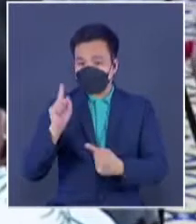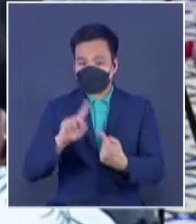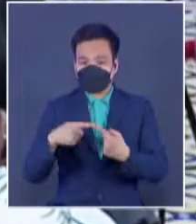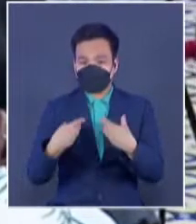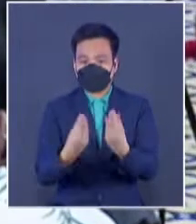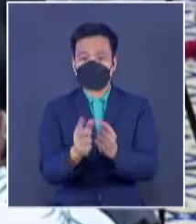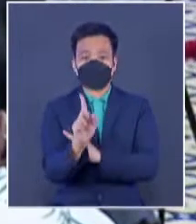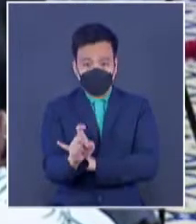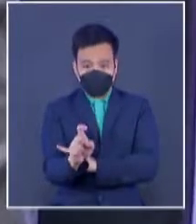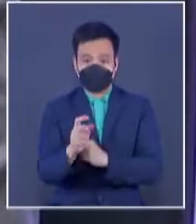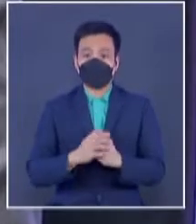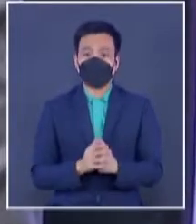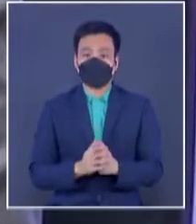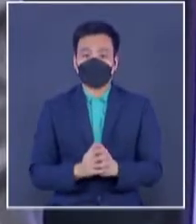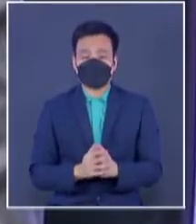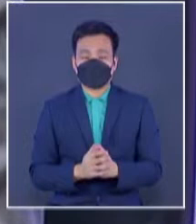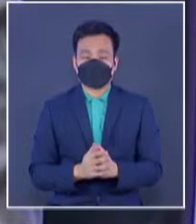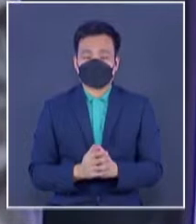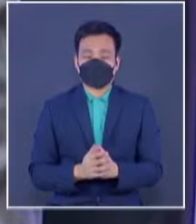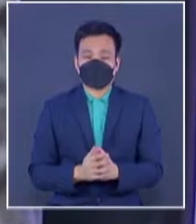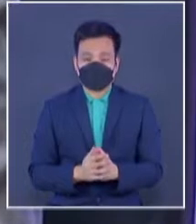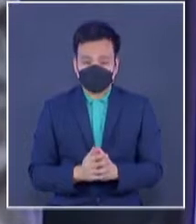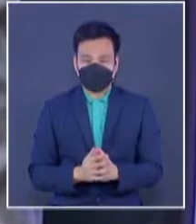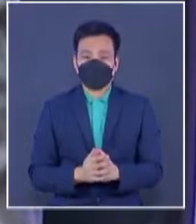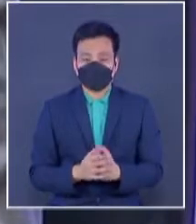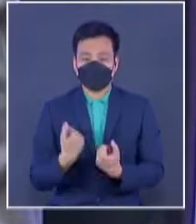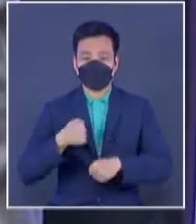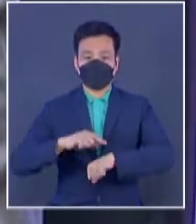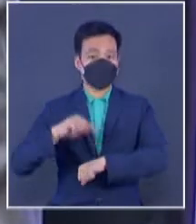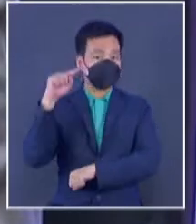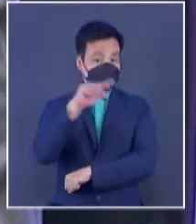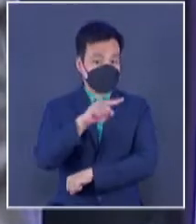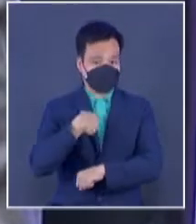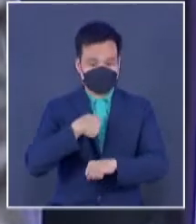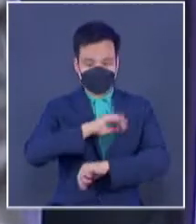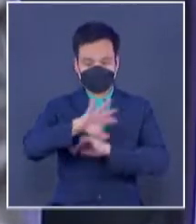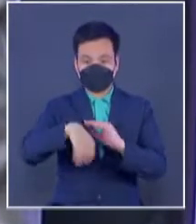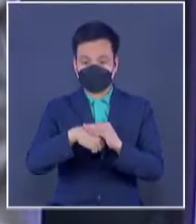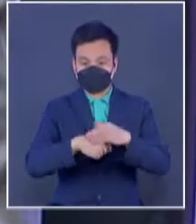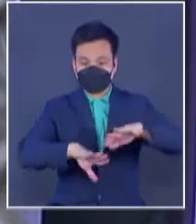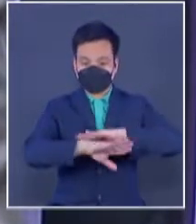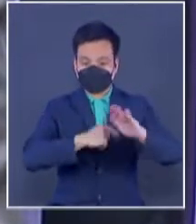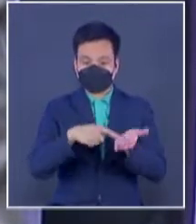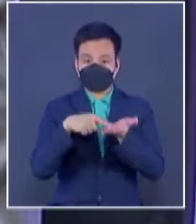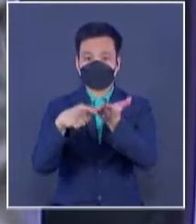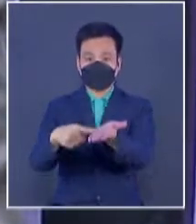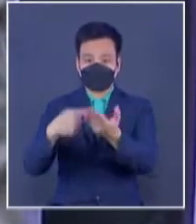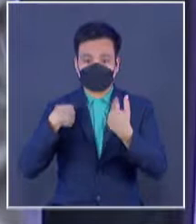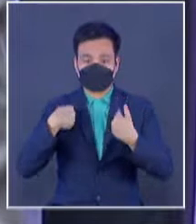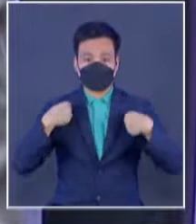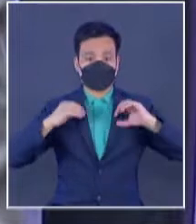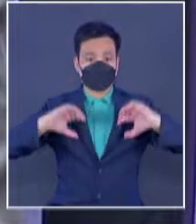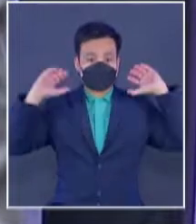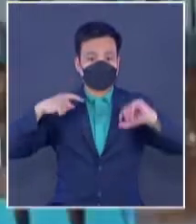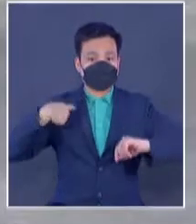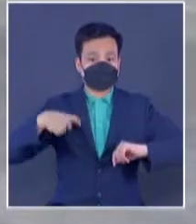นให้อธิบดีอัยการสำนักคดีปราบปรามการทุจริตในช่วงบ่ายของวันนี้แหละครับติดตามกันต่อนะครับส่วนคดีของอดีตผู้กำกับโ